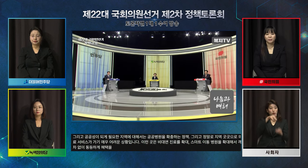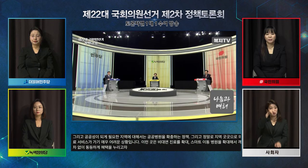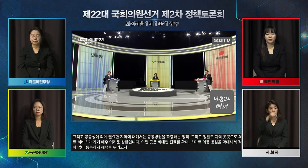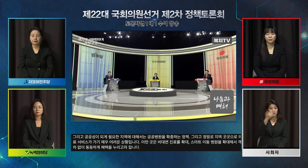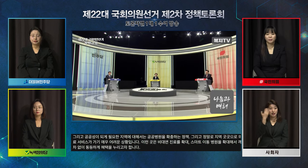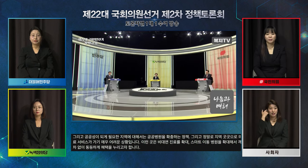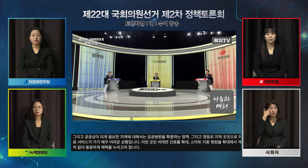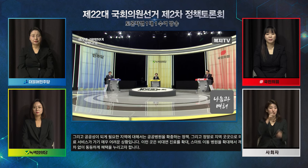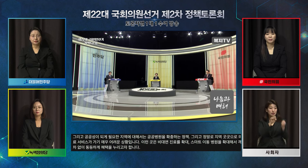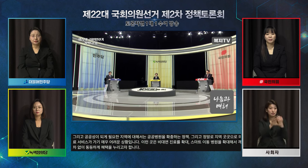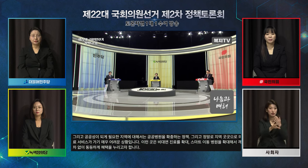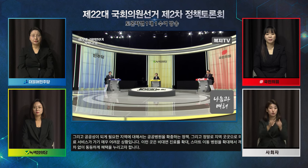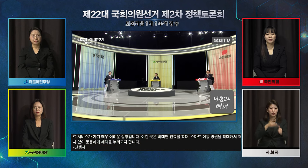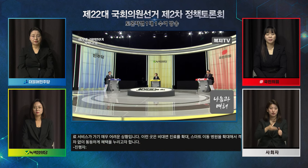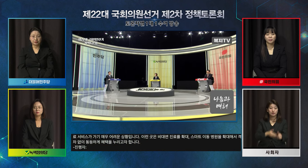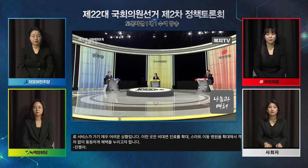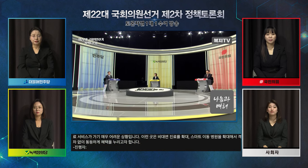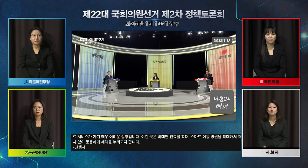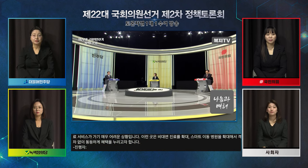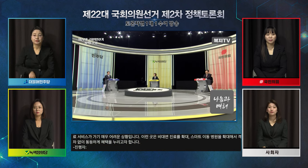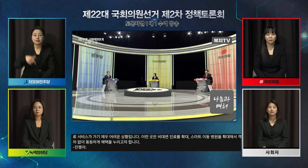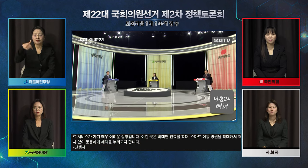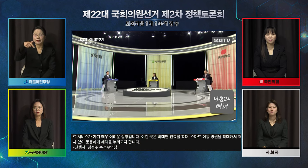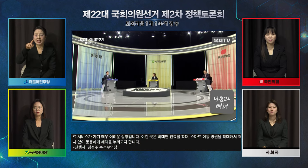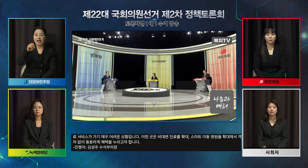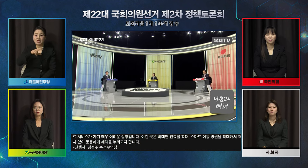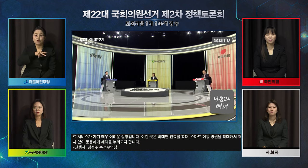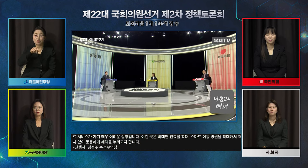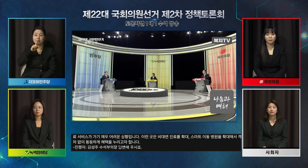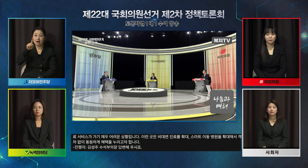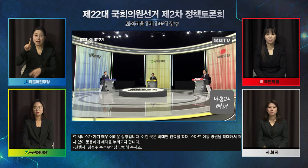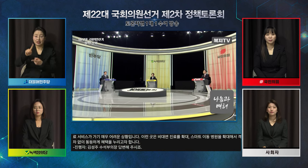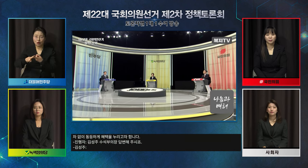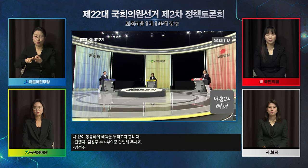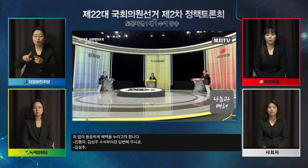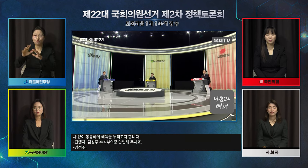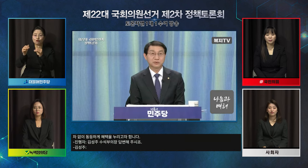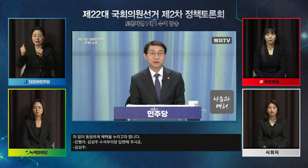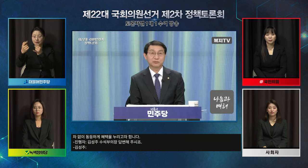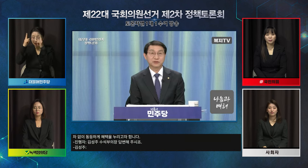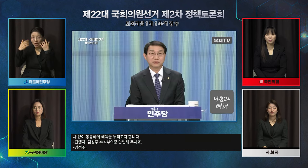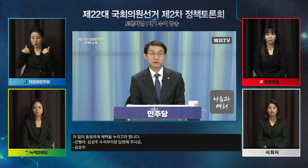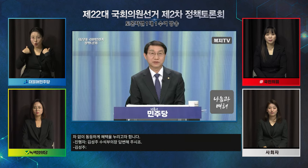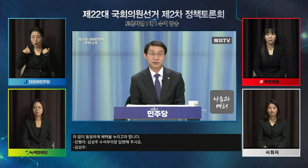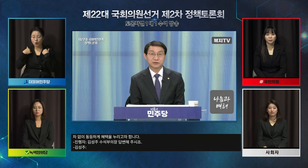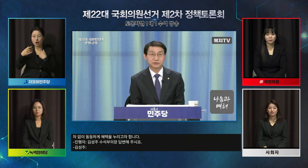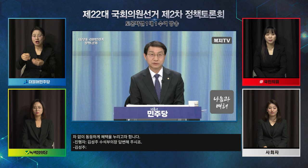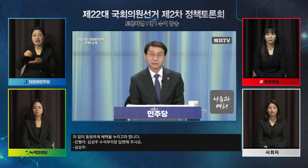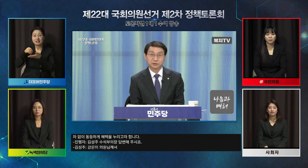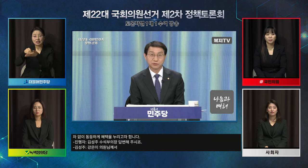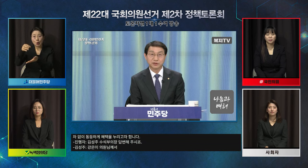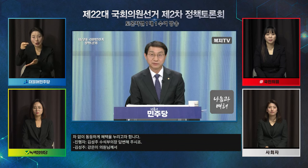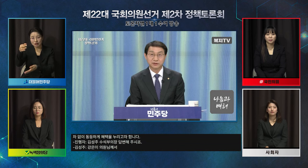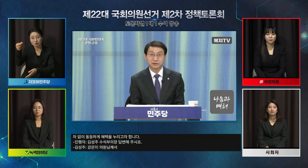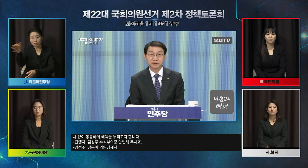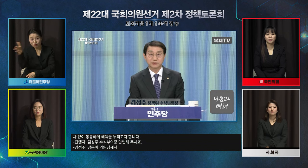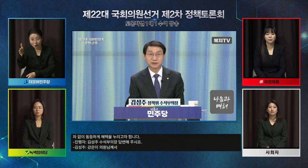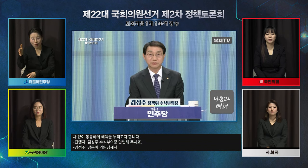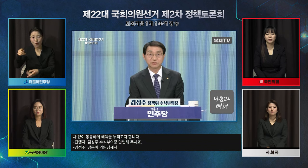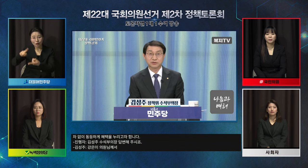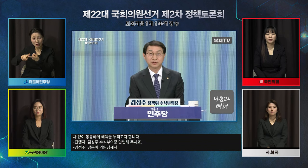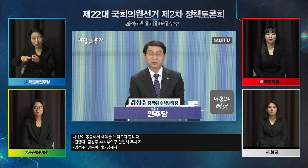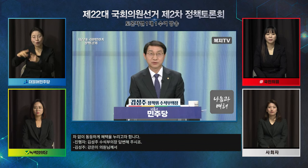답변해 주시죠. 강웅 의원님께서 지방 분깃대라도 무상 등록금 먼저 해보자고 하는 제안 저는 동의합니다.